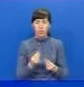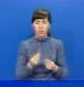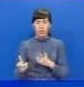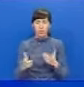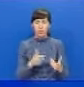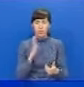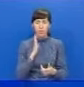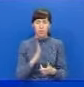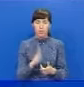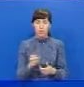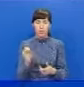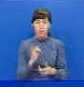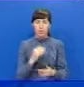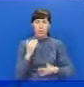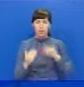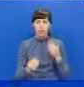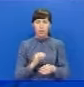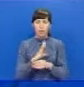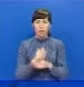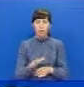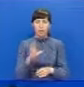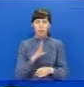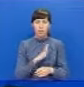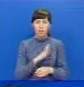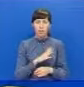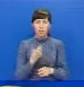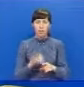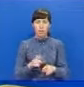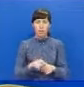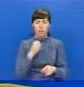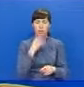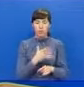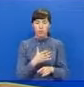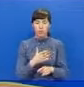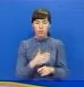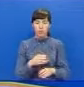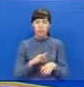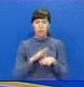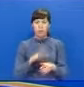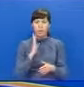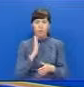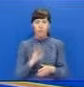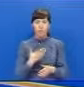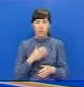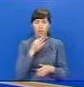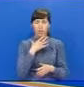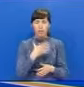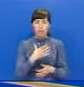дайындық болды. Және жан жақтан қамтамасыз етіліп жатыр. Өте жақсы бұл өткізіліп жатыр. Маған ұнап